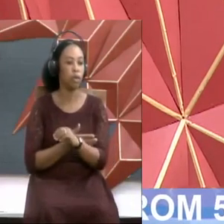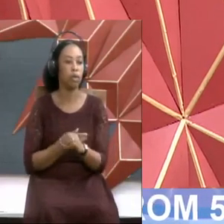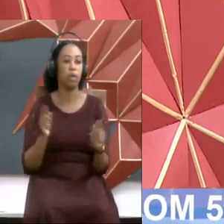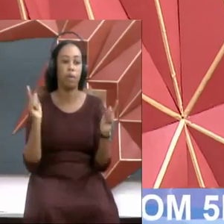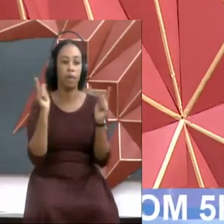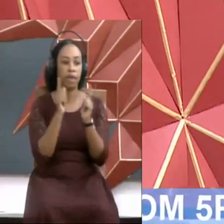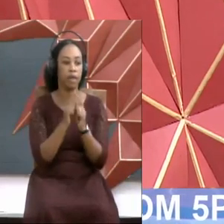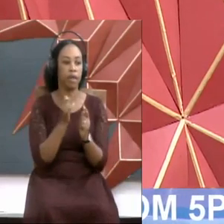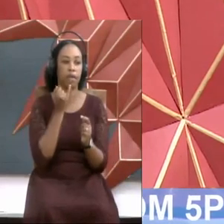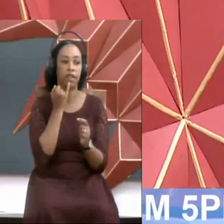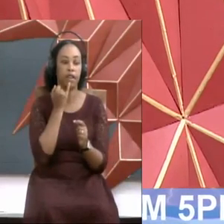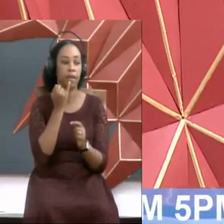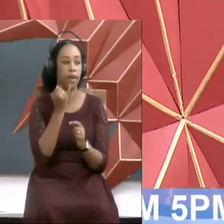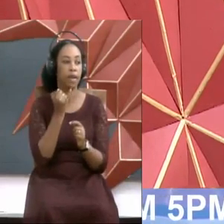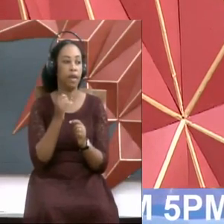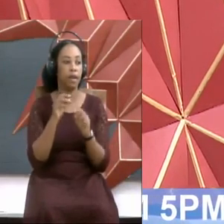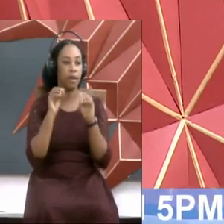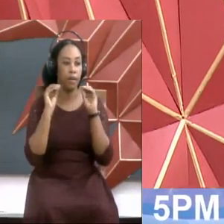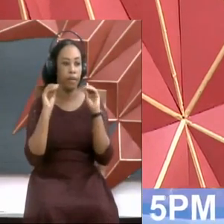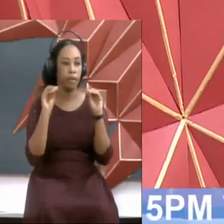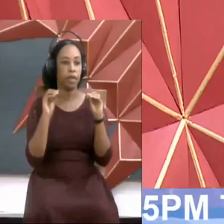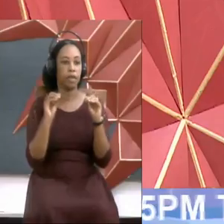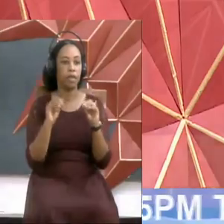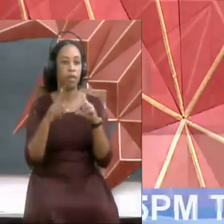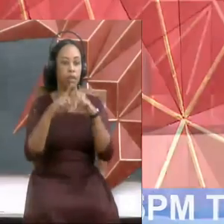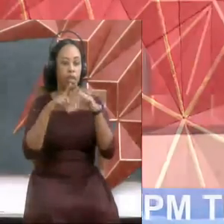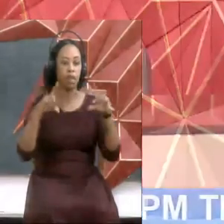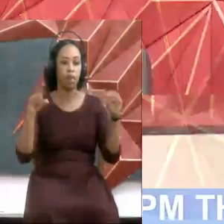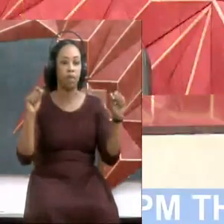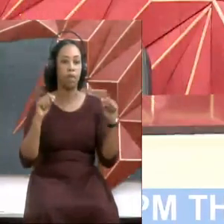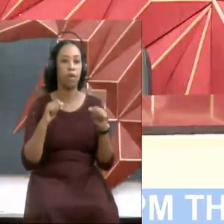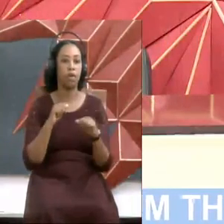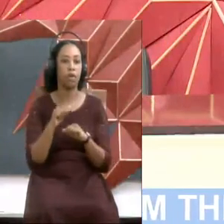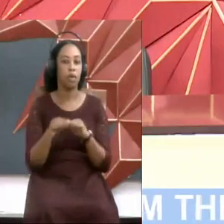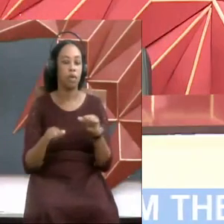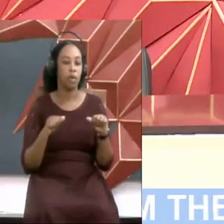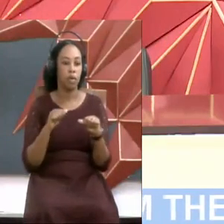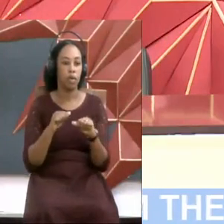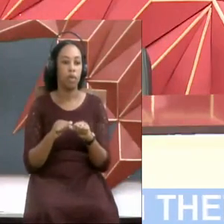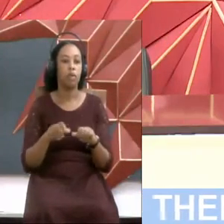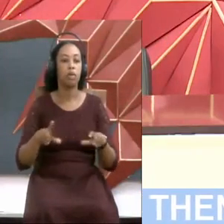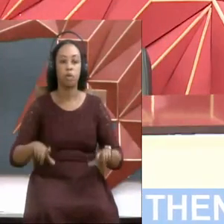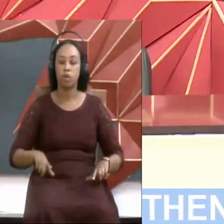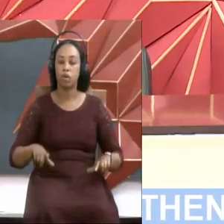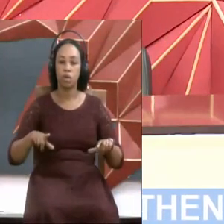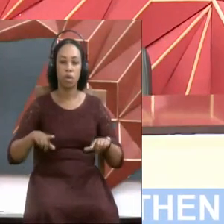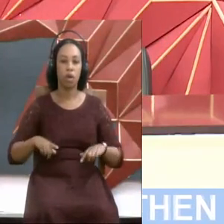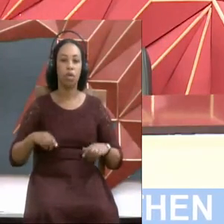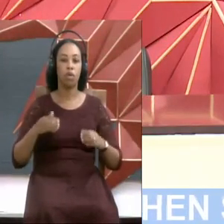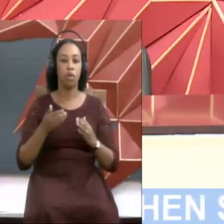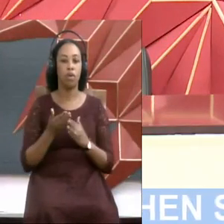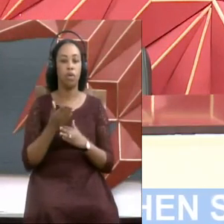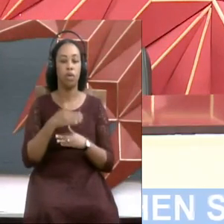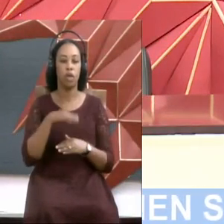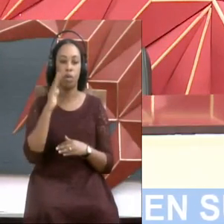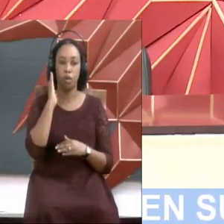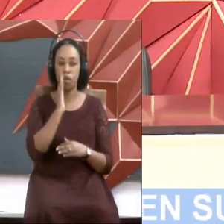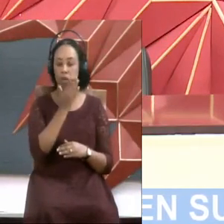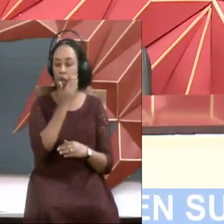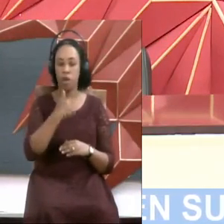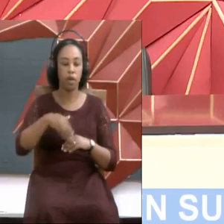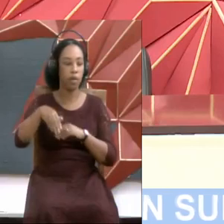de dimanche. Ils ont étudié sur la parole qui dit « Nous vivons par la grâce de